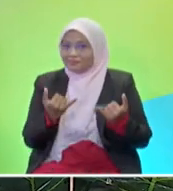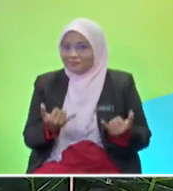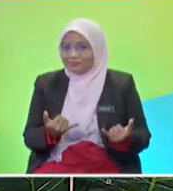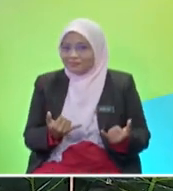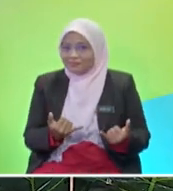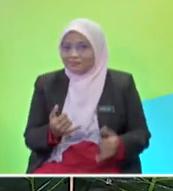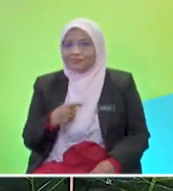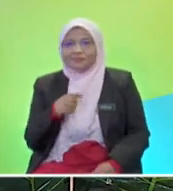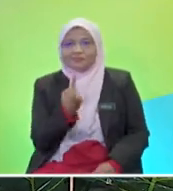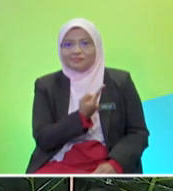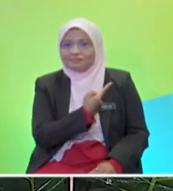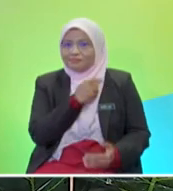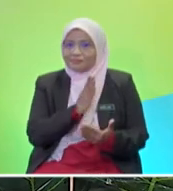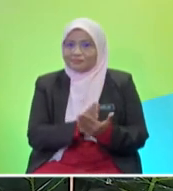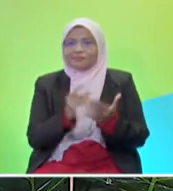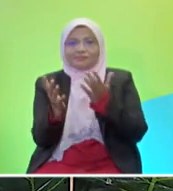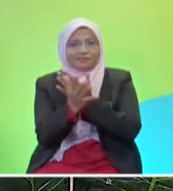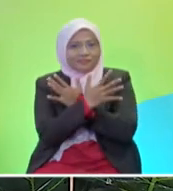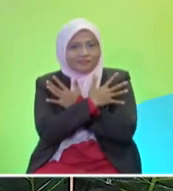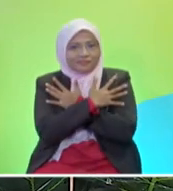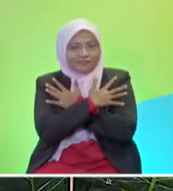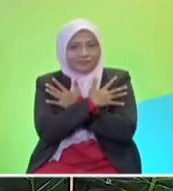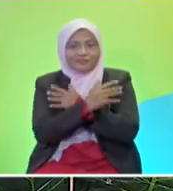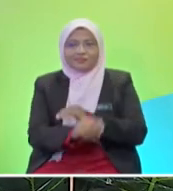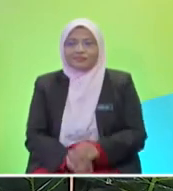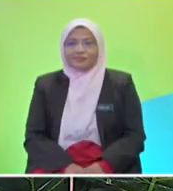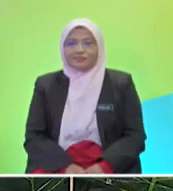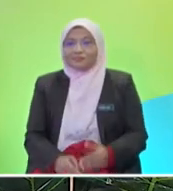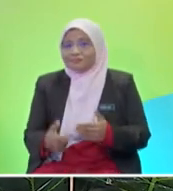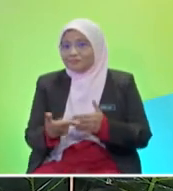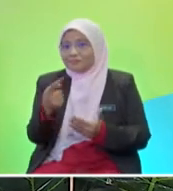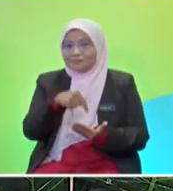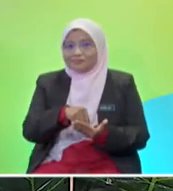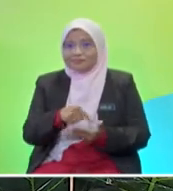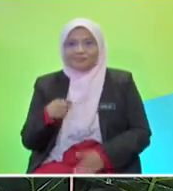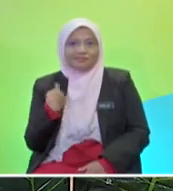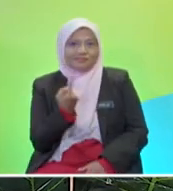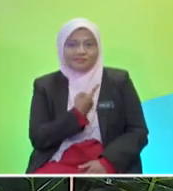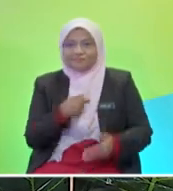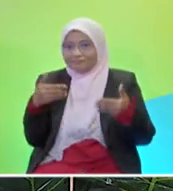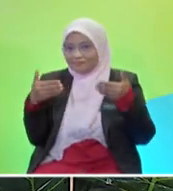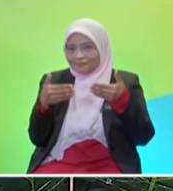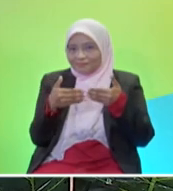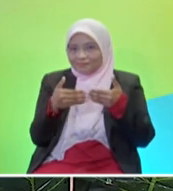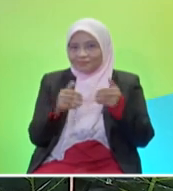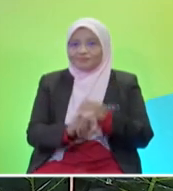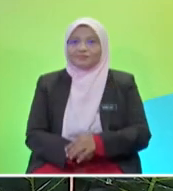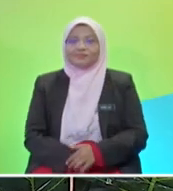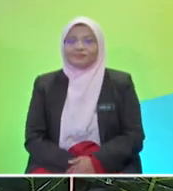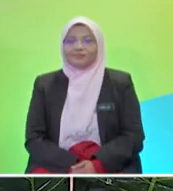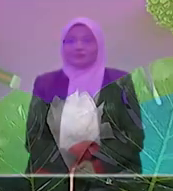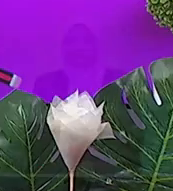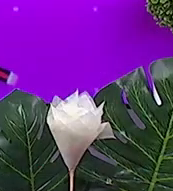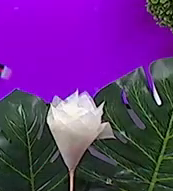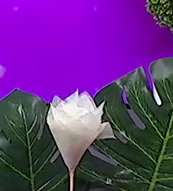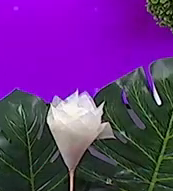mana-mana kerana selepas ini, Cikgu Azrinda akan kongsikan lebih banyak aktiviti yang menarik hanya di slot Prasekolah Didik TV KPM.